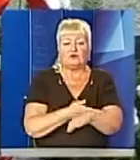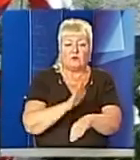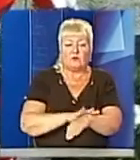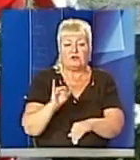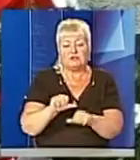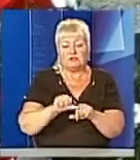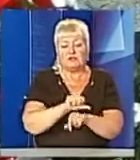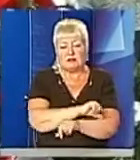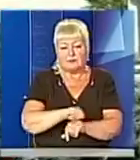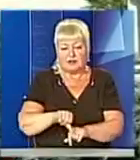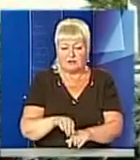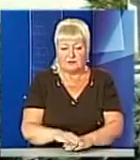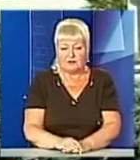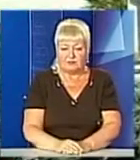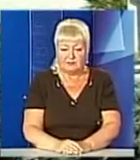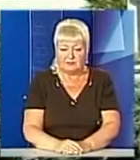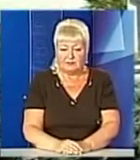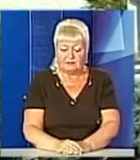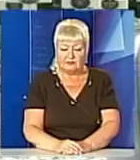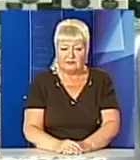її межами.